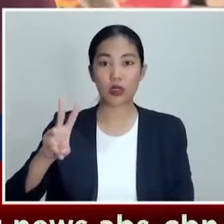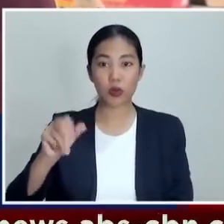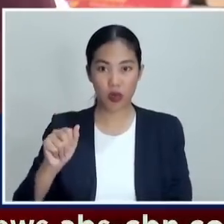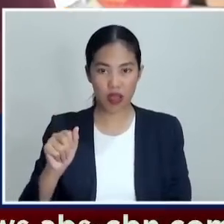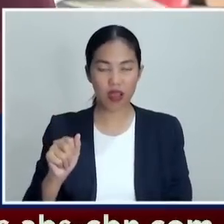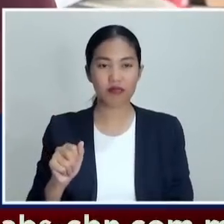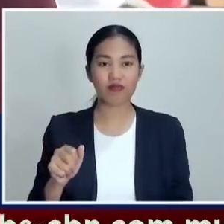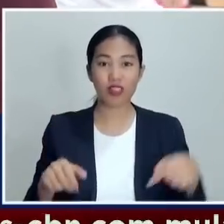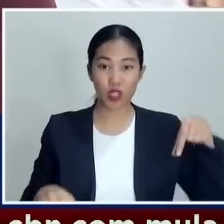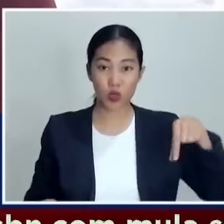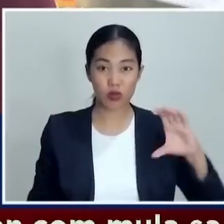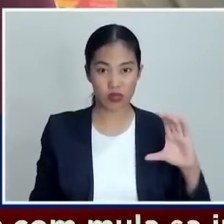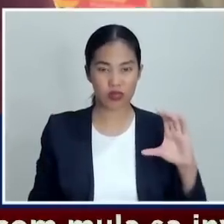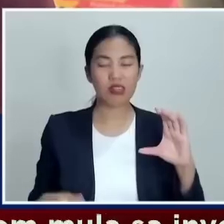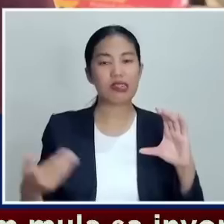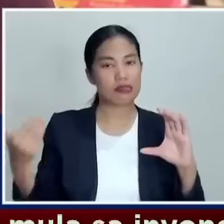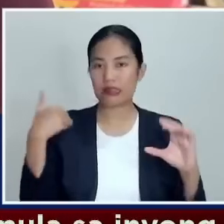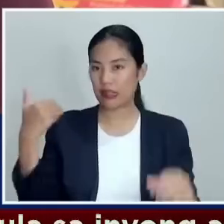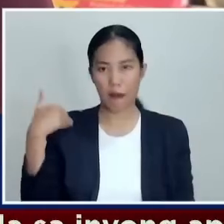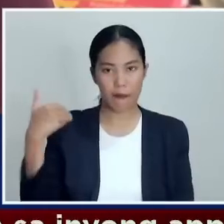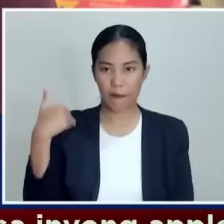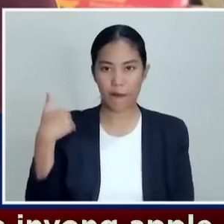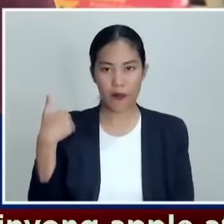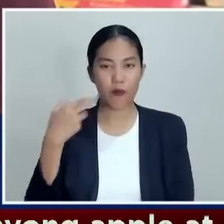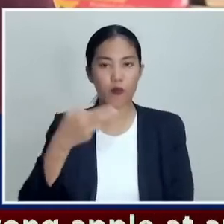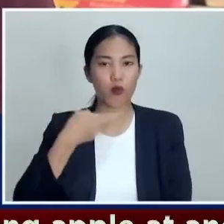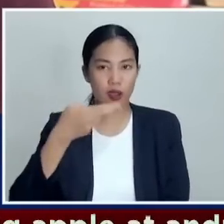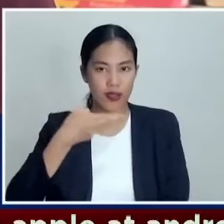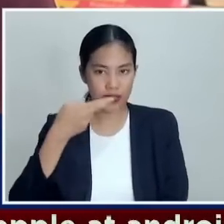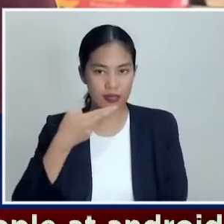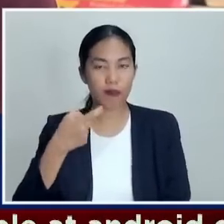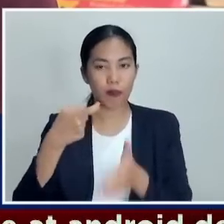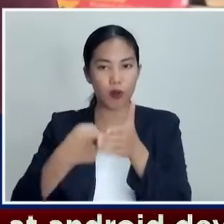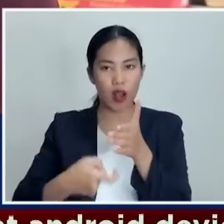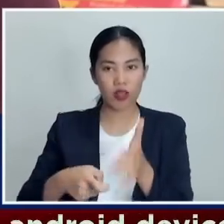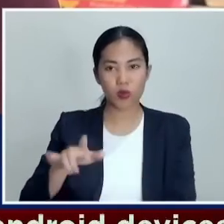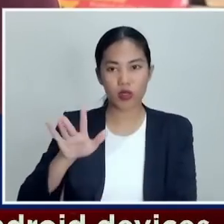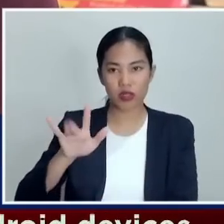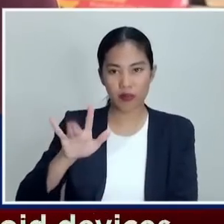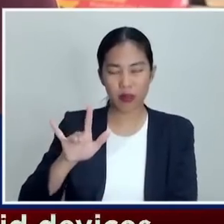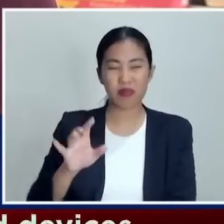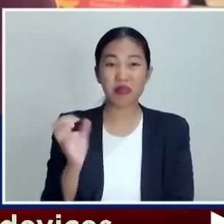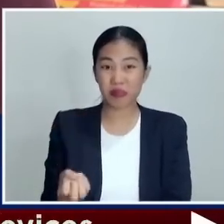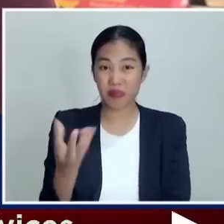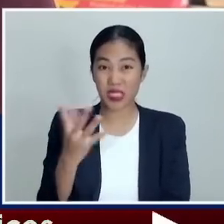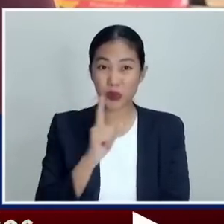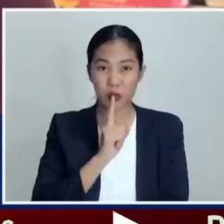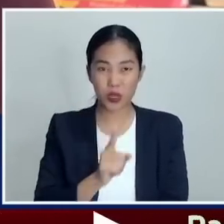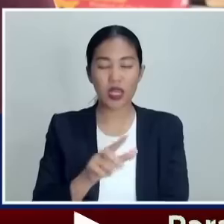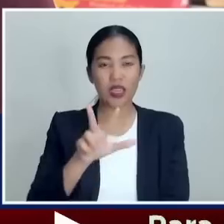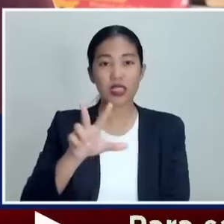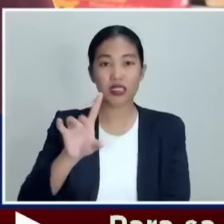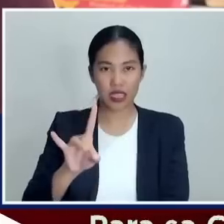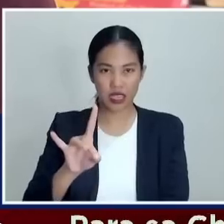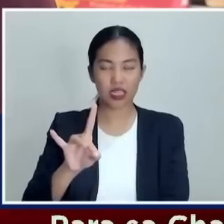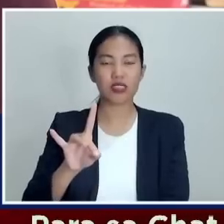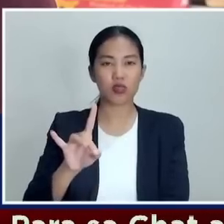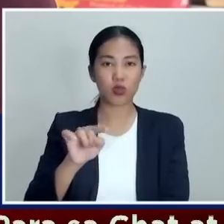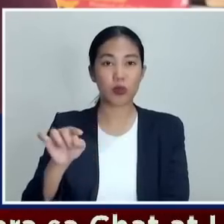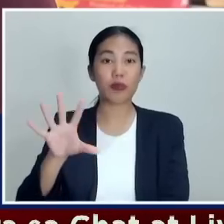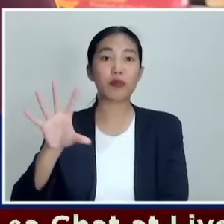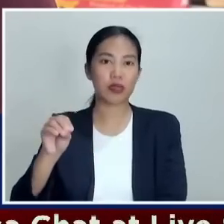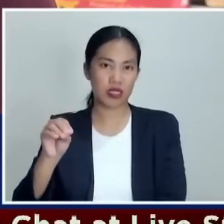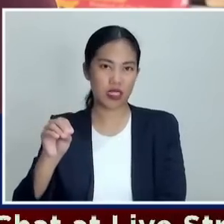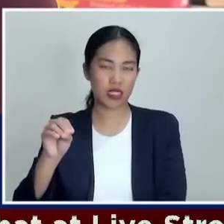pang mabibiling bigas na 25 pesos kada kilo. Nasa 38 hanggang 50 pesos pa din ang kilo ng bigas dito, kapresyo ng